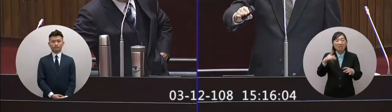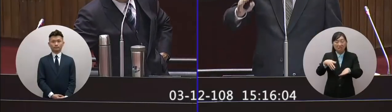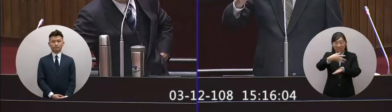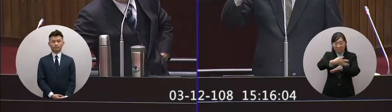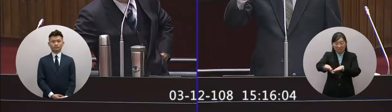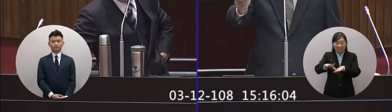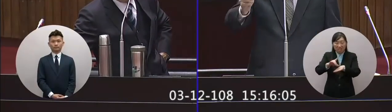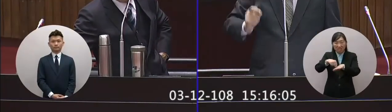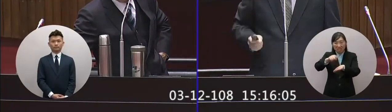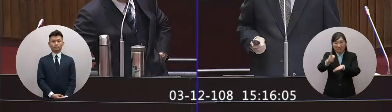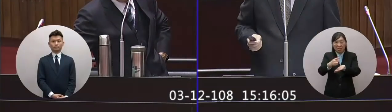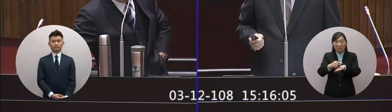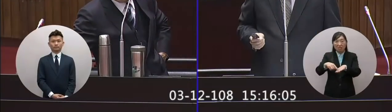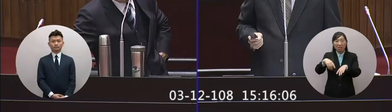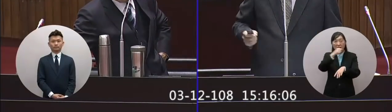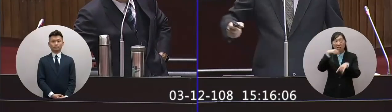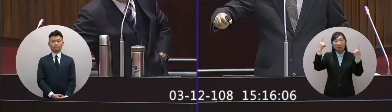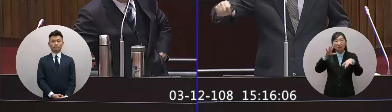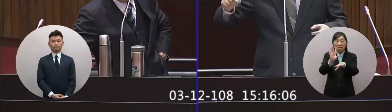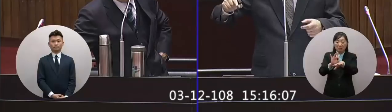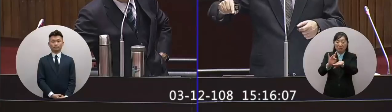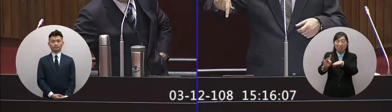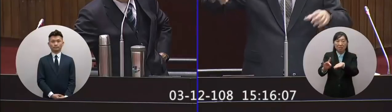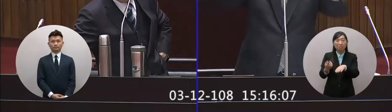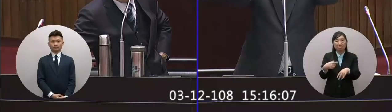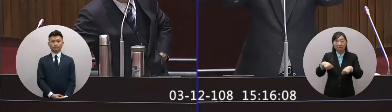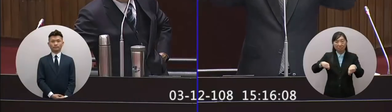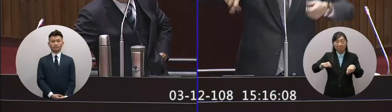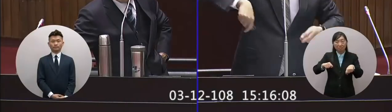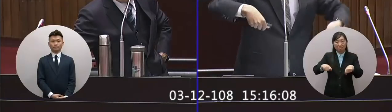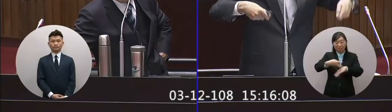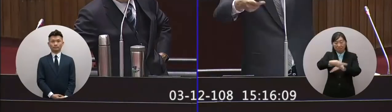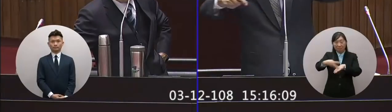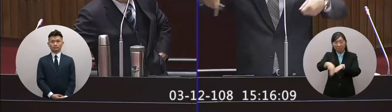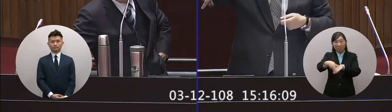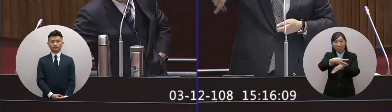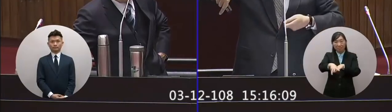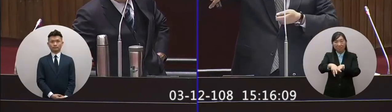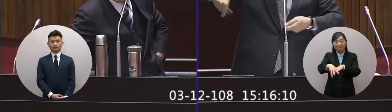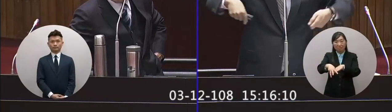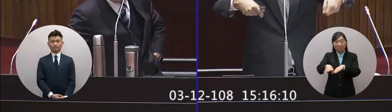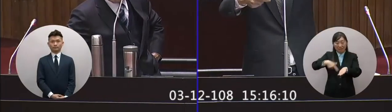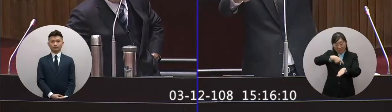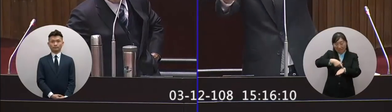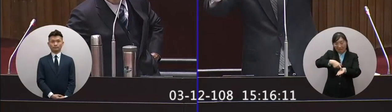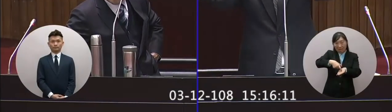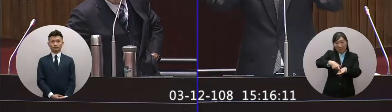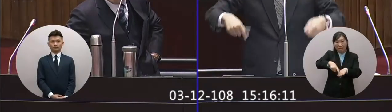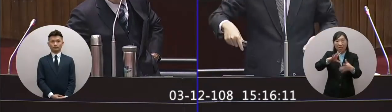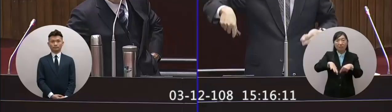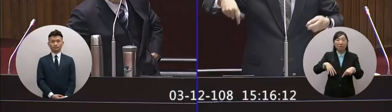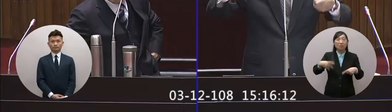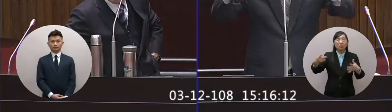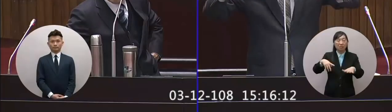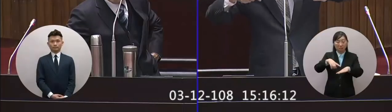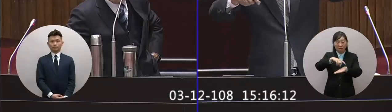那尤其是台湾湿度又高，啊尤其是机车哈，斑马线你只要哇塞，龙斑马线一定是都是转弯或是什